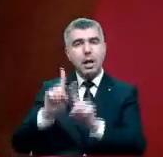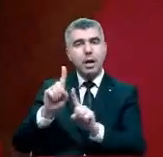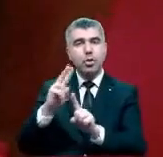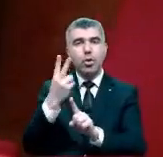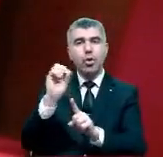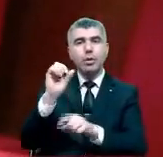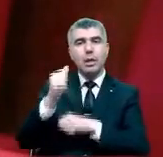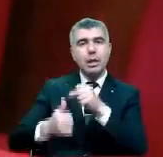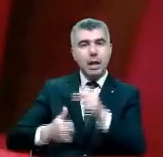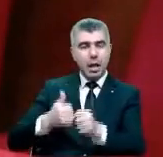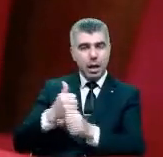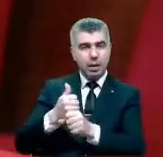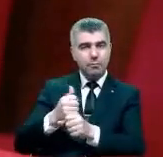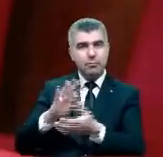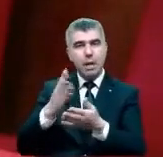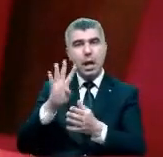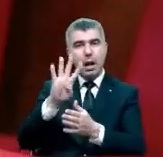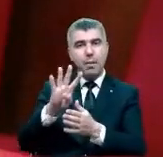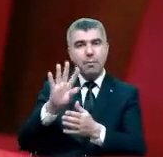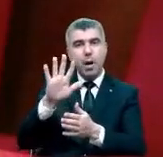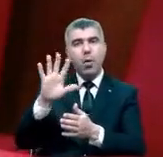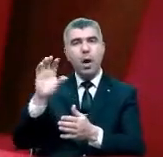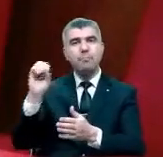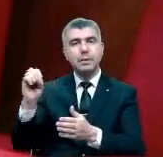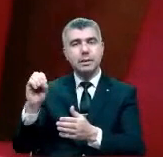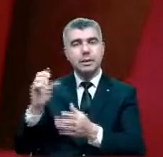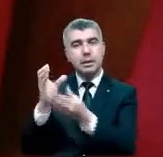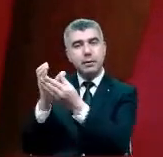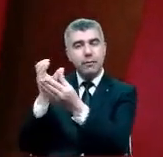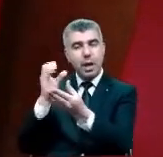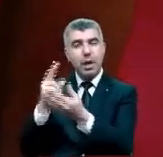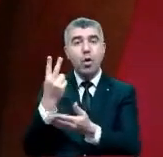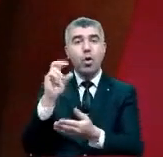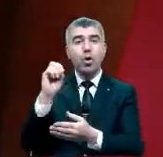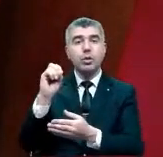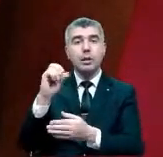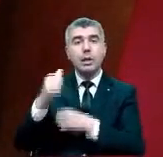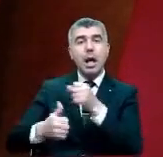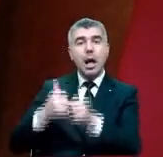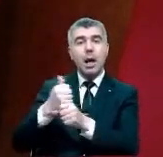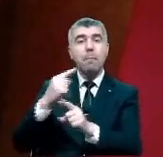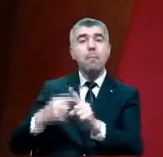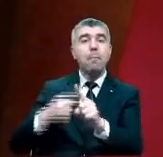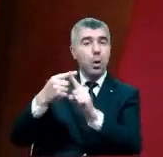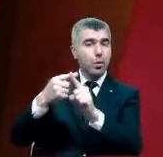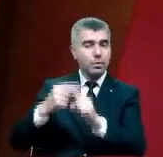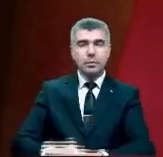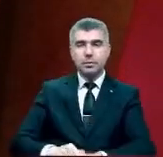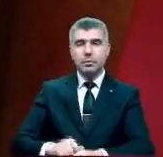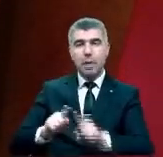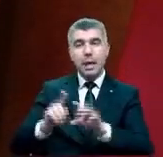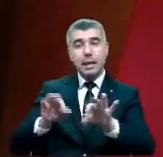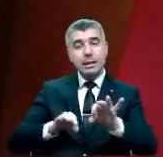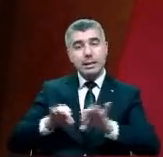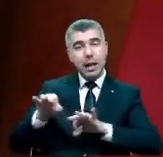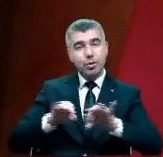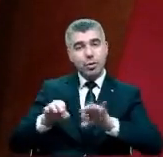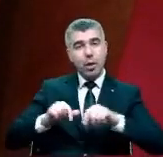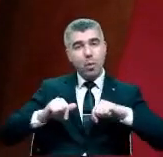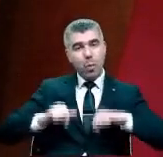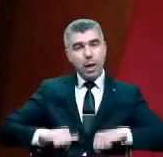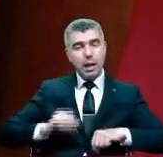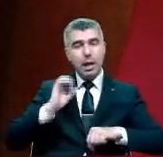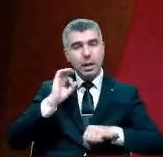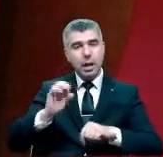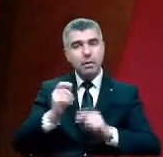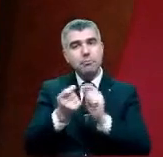20 سنه، وتقريبا 450 حافله عندها اكثر من 20 سنه. تنفيذا لاستراتيجيات وزاره النقل واللوجيستيك